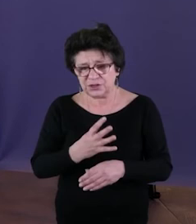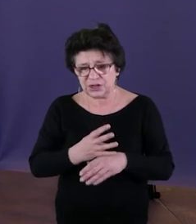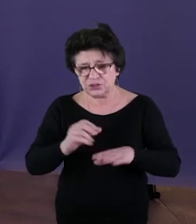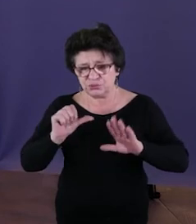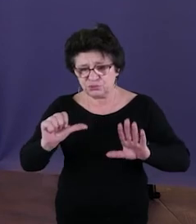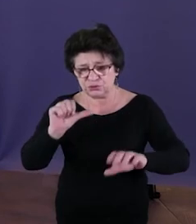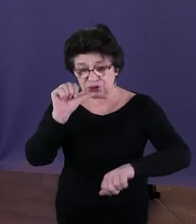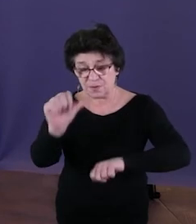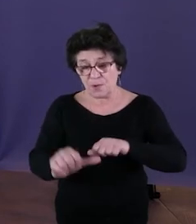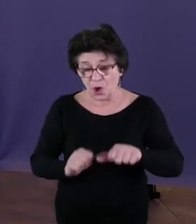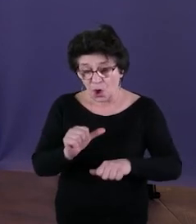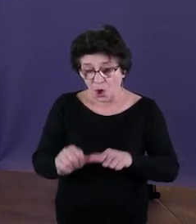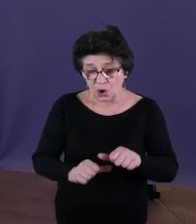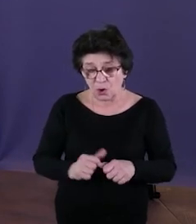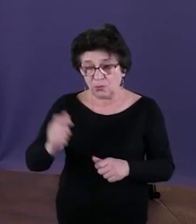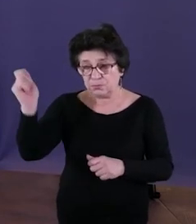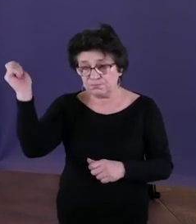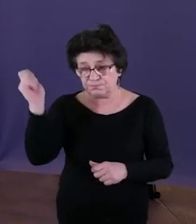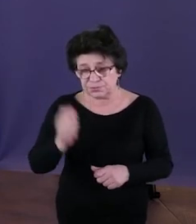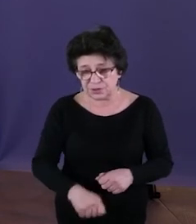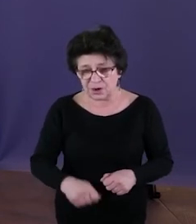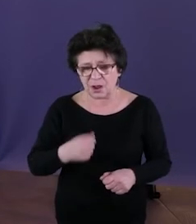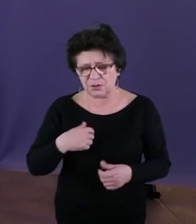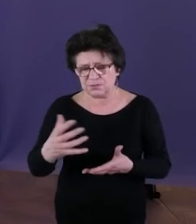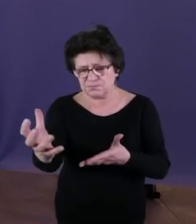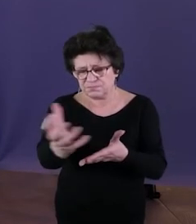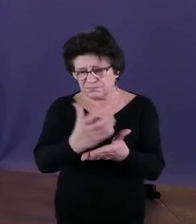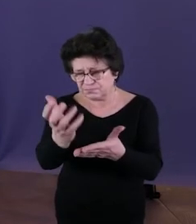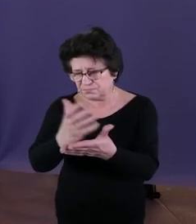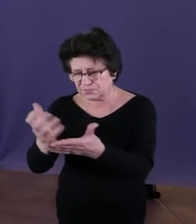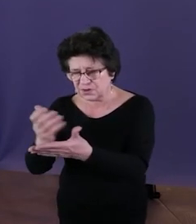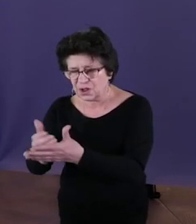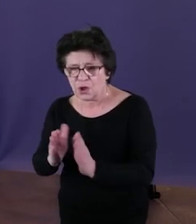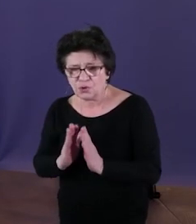już to zorganizowana że przyjechano i te zbiory